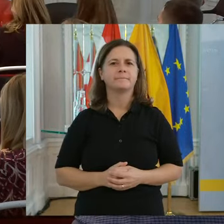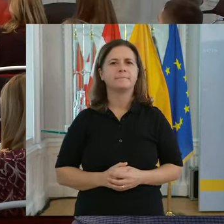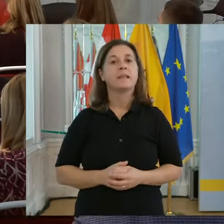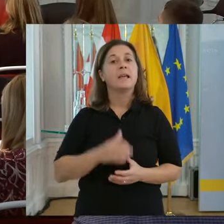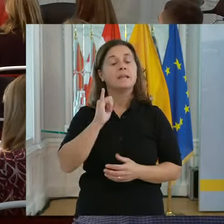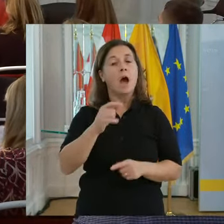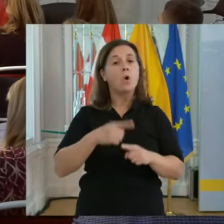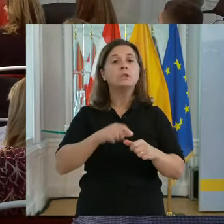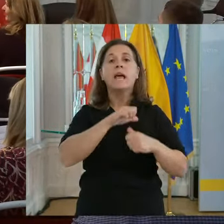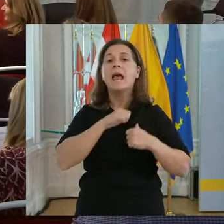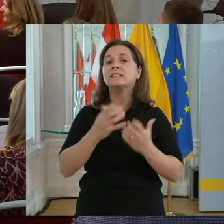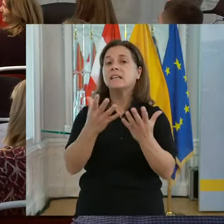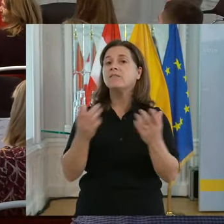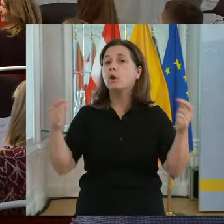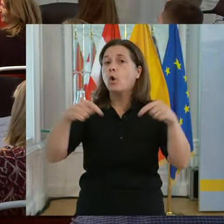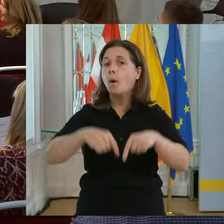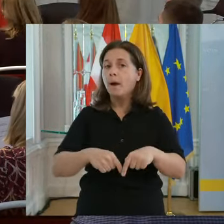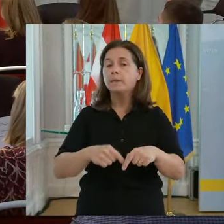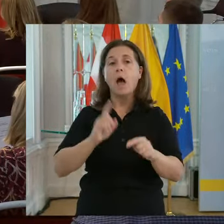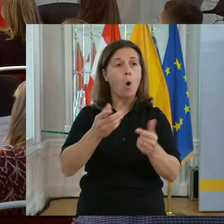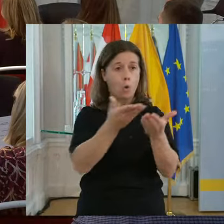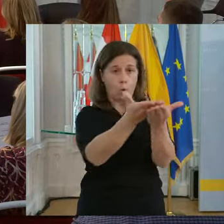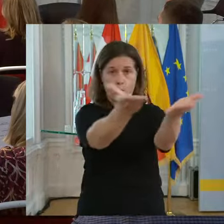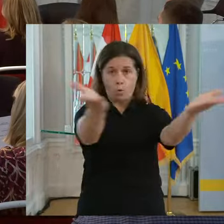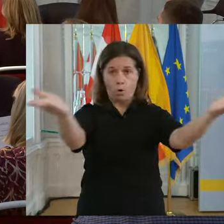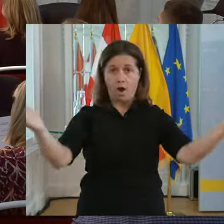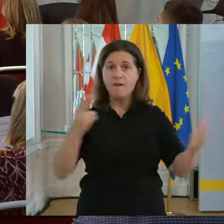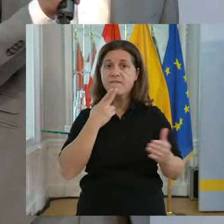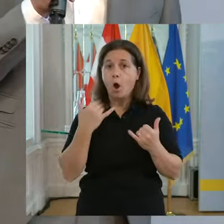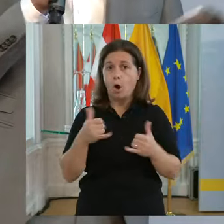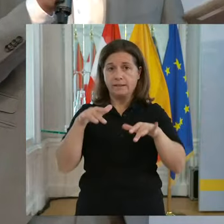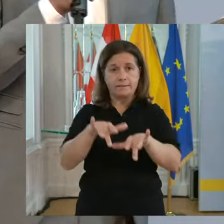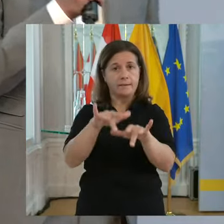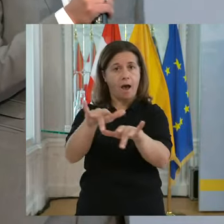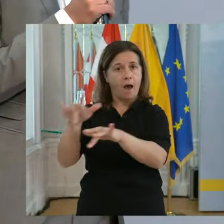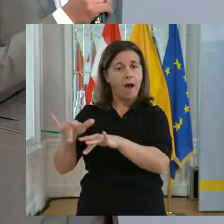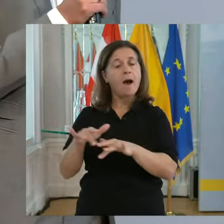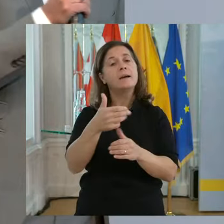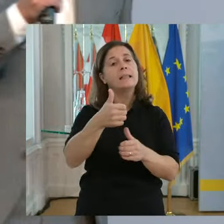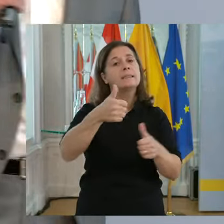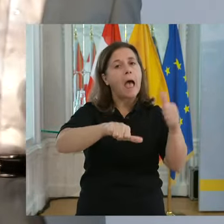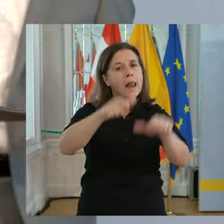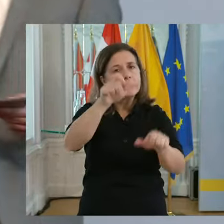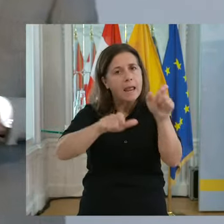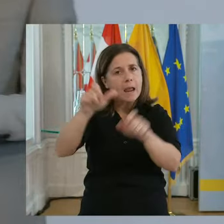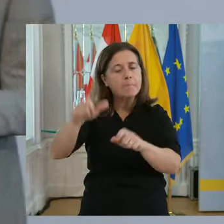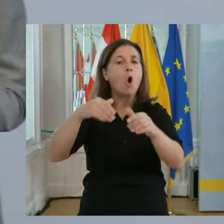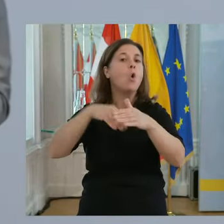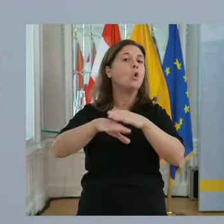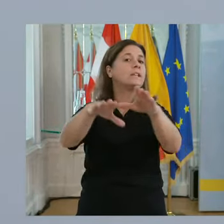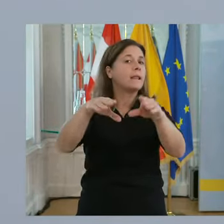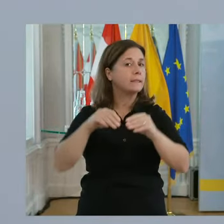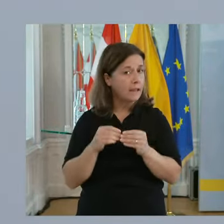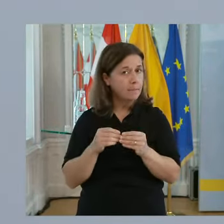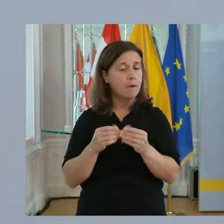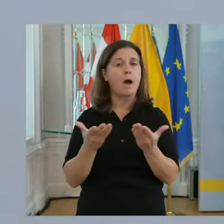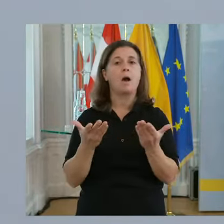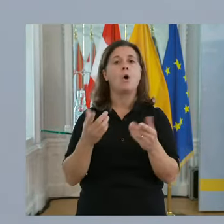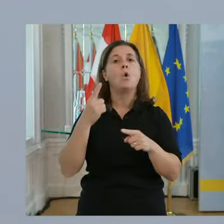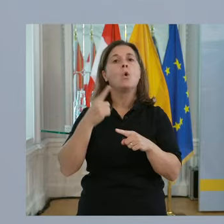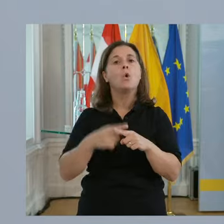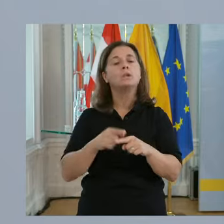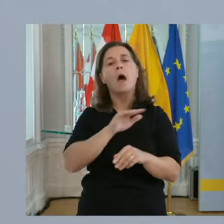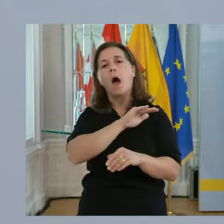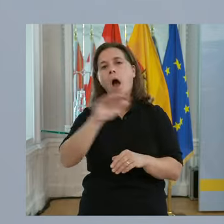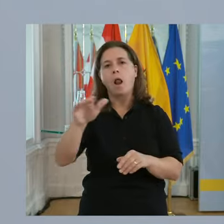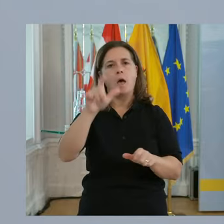Ja, und herzlich willkommen selbstverständlich Ihnen allen, die Sie hier da sind, als Teilnehmerinnen, als Unternehmerinnen und